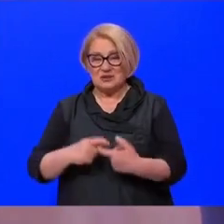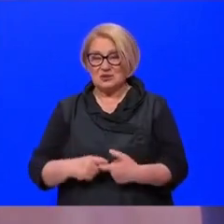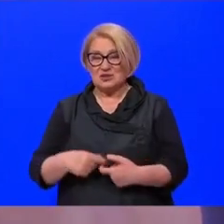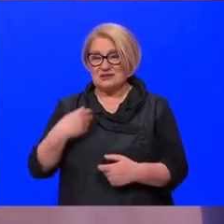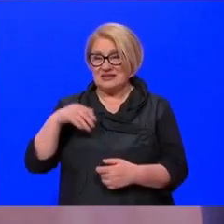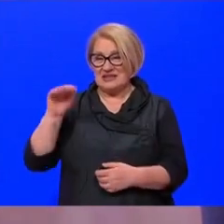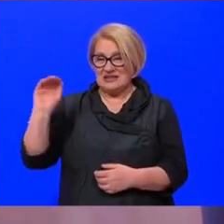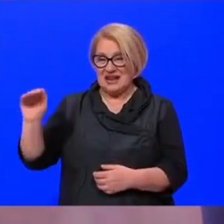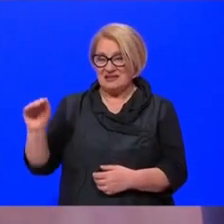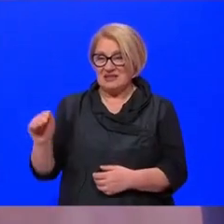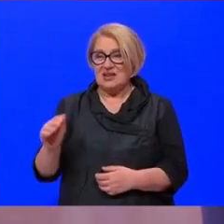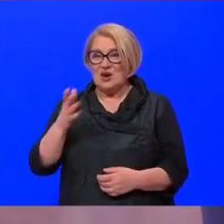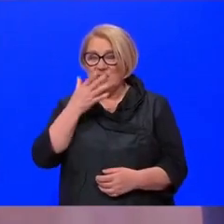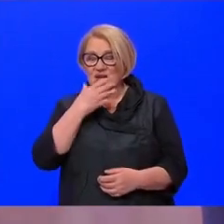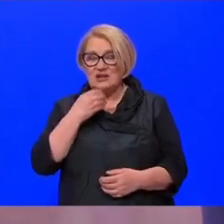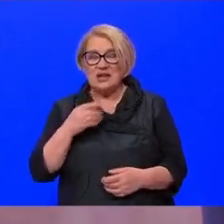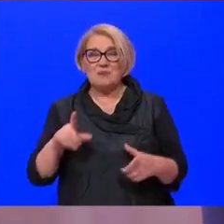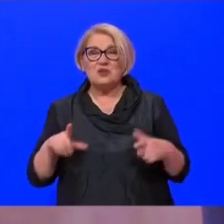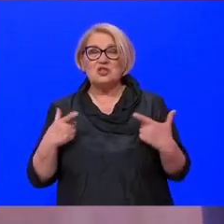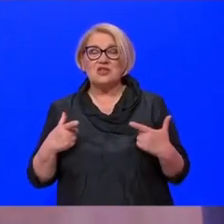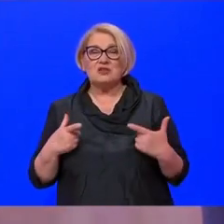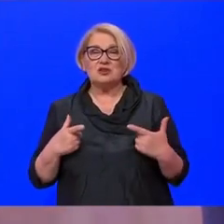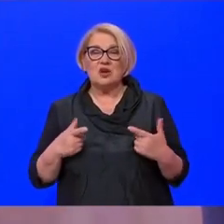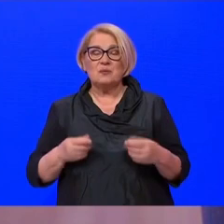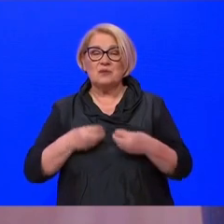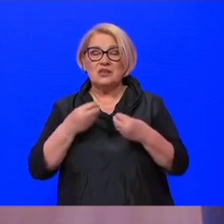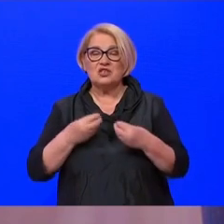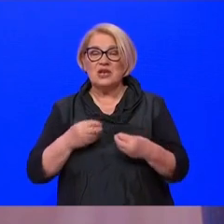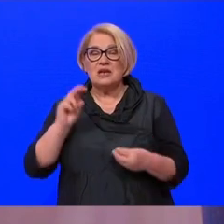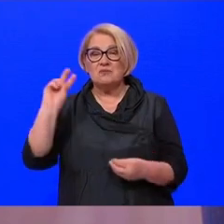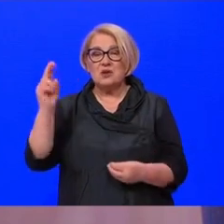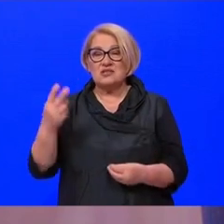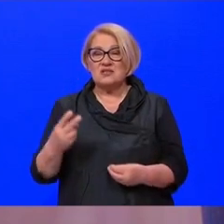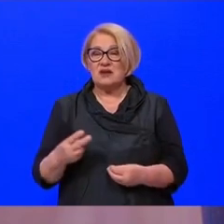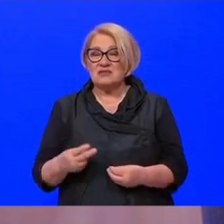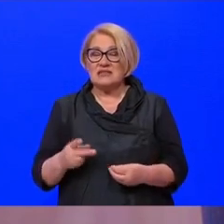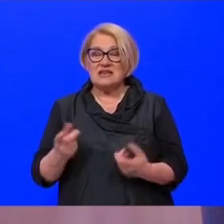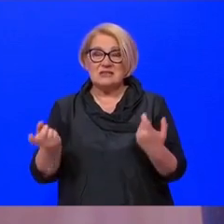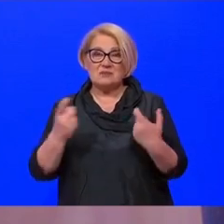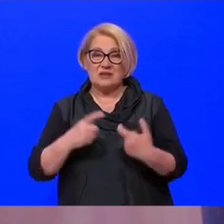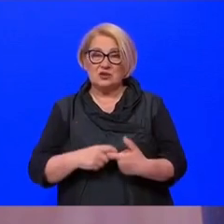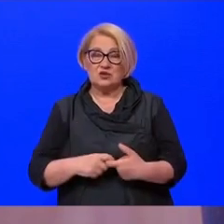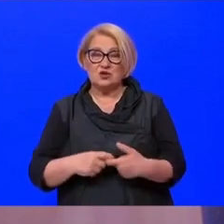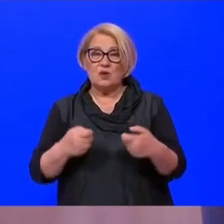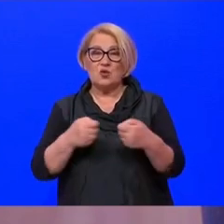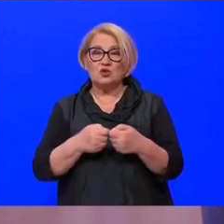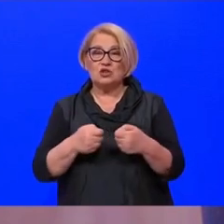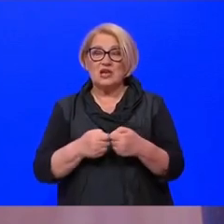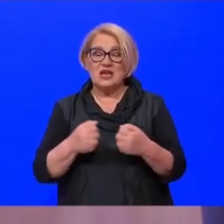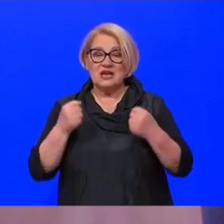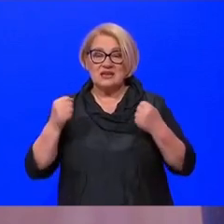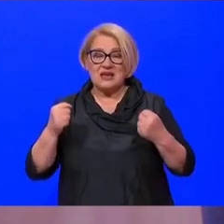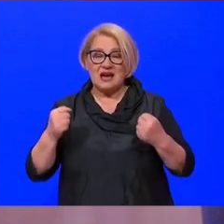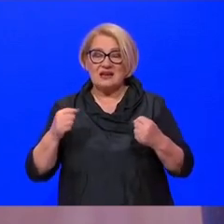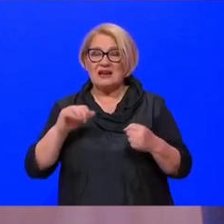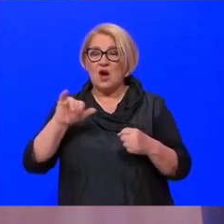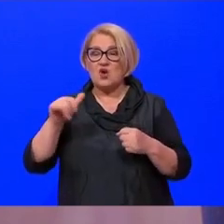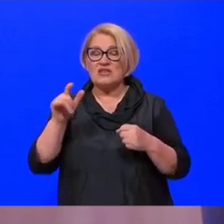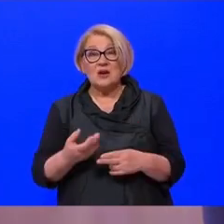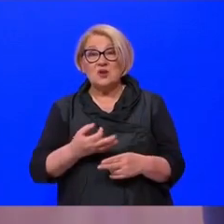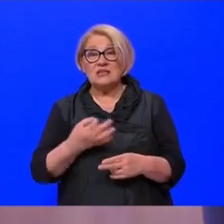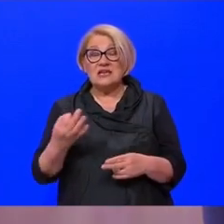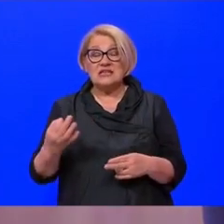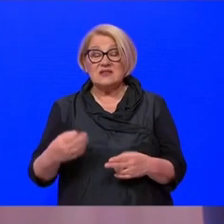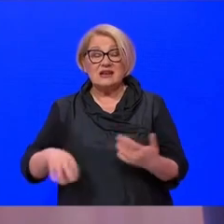javiti ovoj prekrasnoj životnoj priči. Na samom kraju želim vas pozvati da se pridružimo udruzi Jak kao Jakov